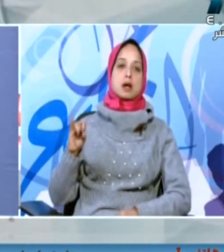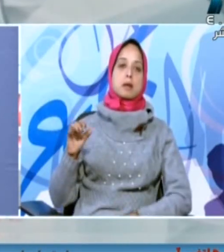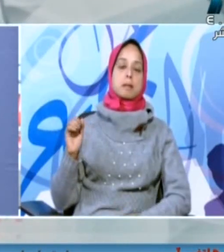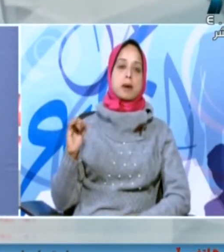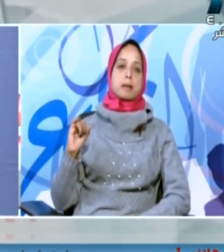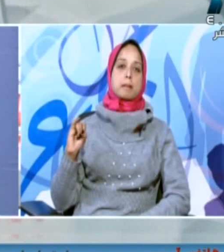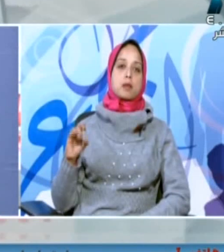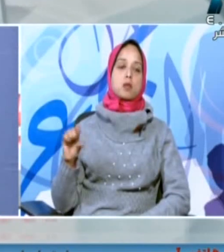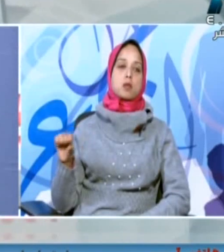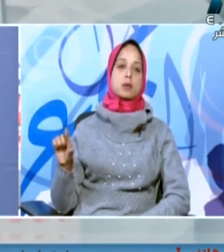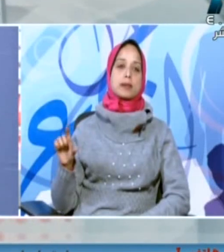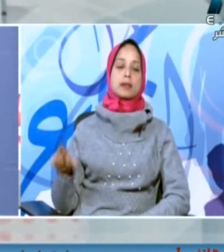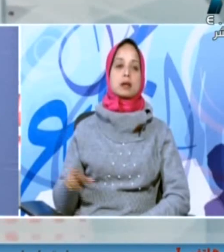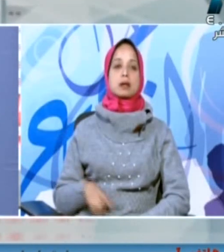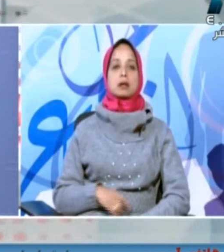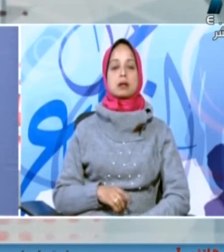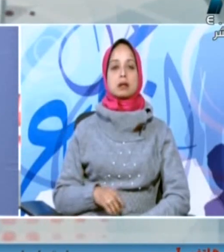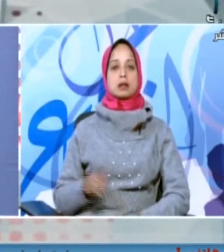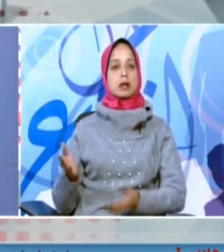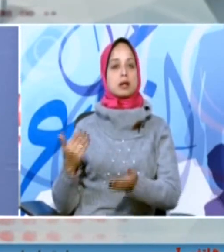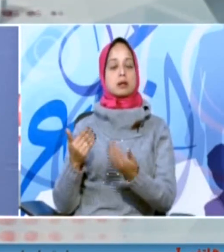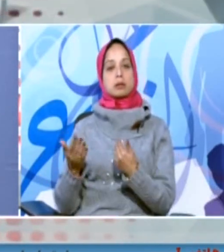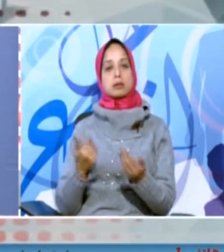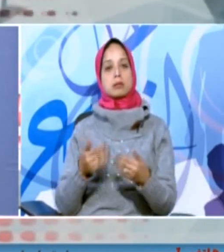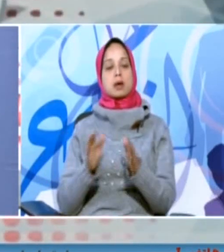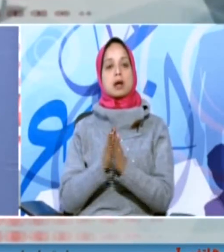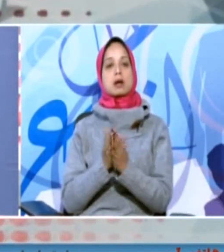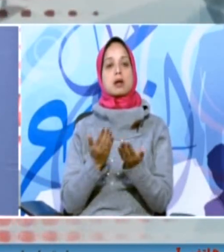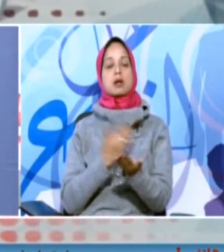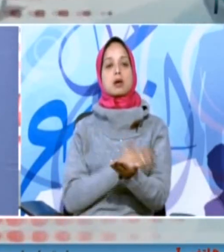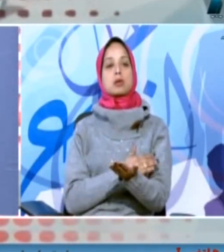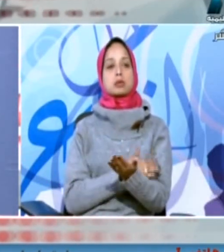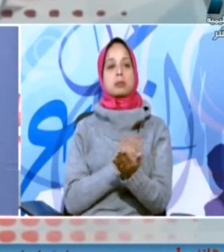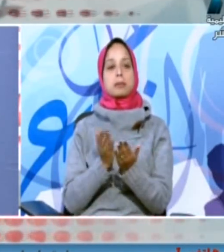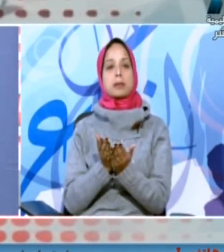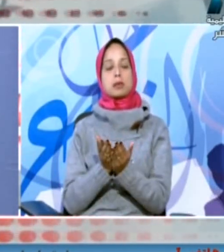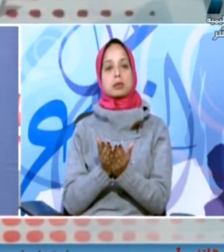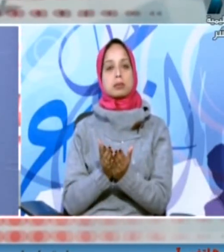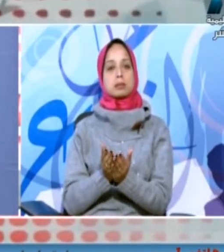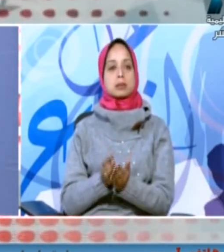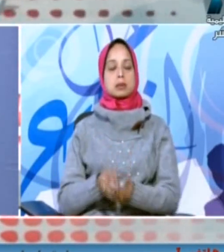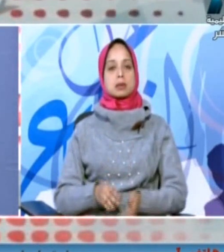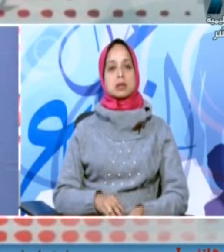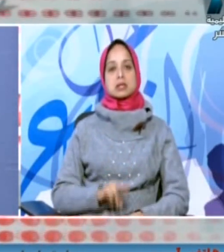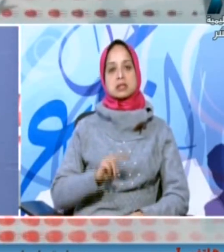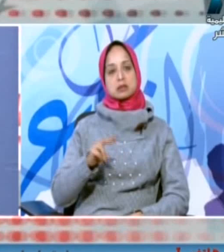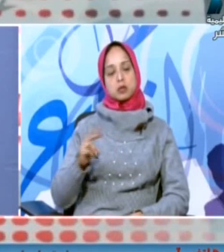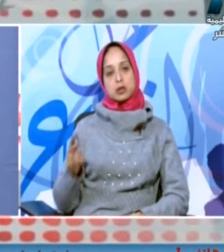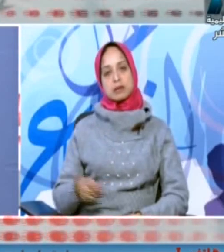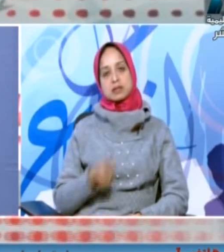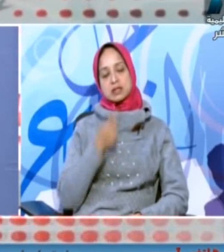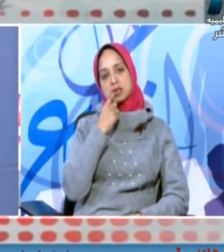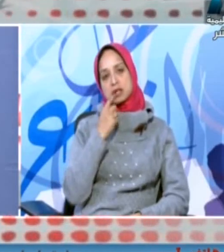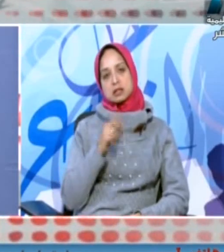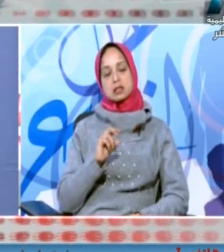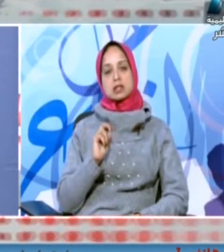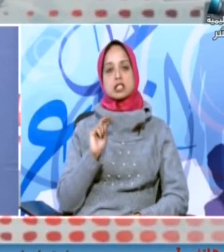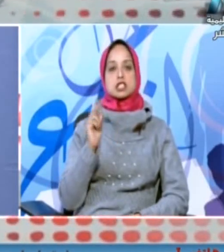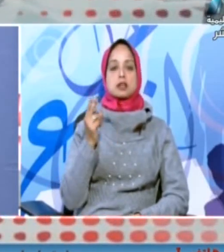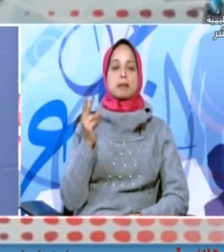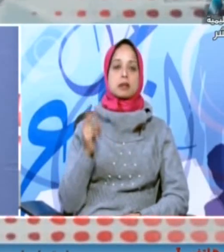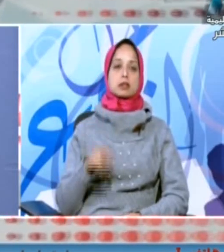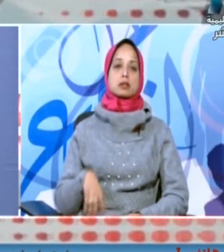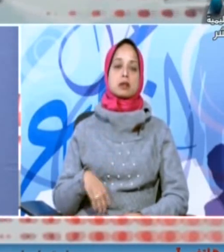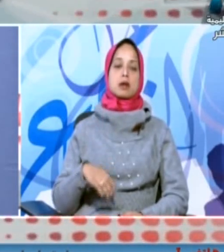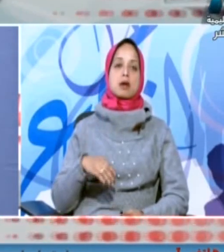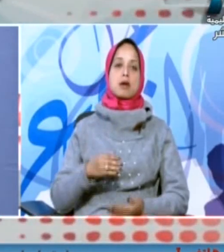اكيد هيتصرف وهيوصل لكم الحاجه دي لحد عندكم. لان بصي، هو في كتب اتصرفت 2017 بس في نشر التعديل